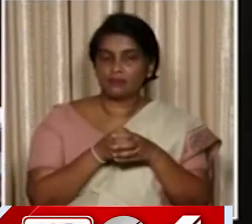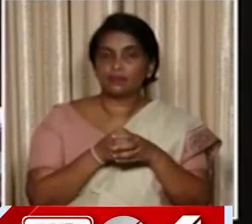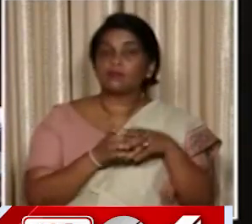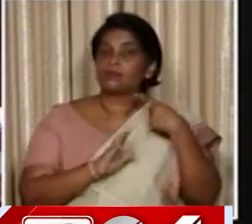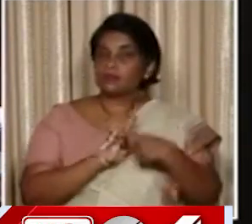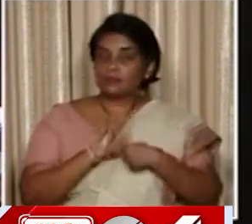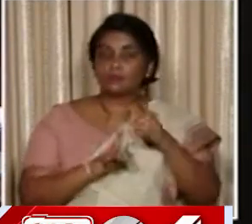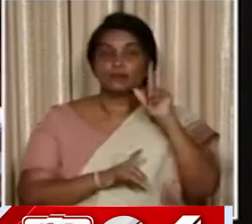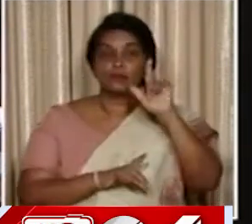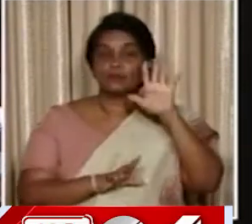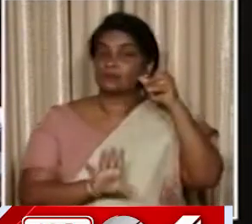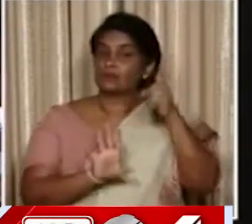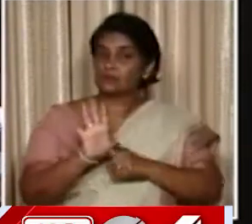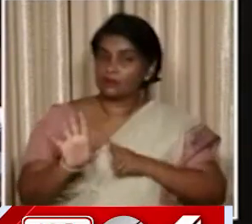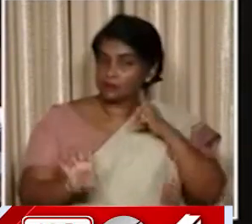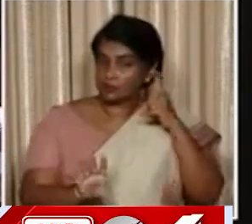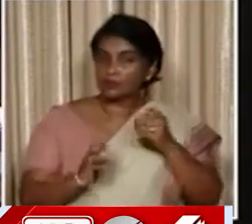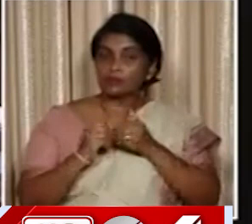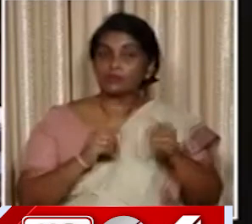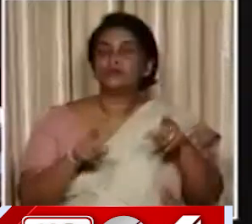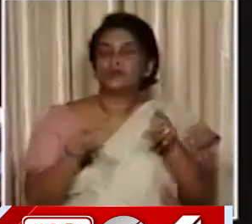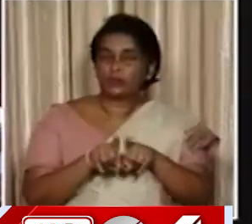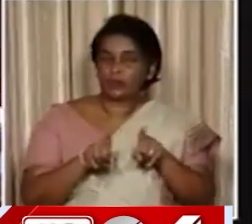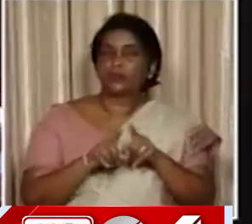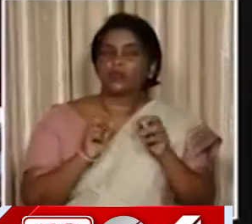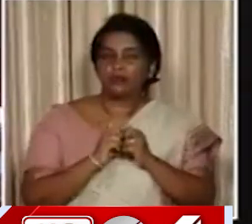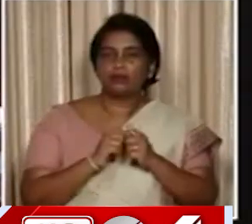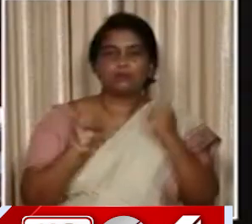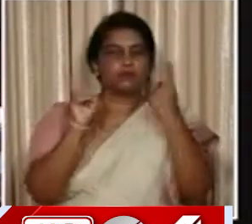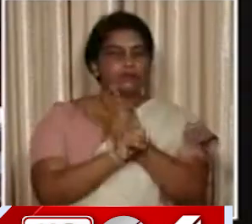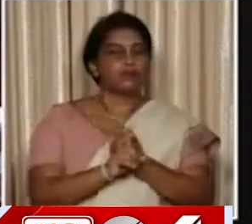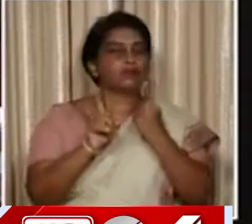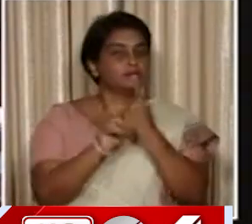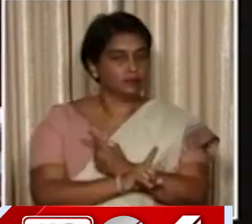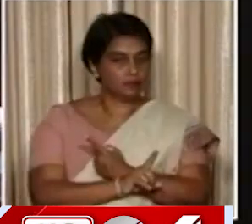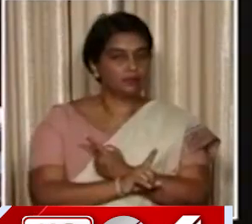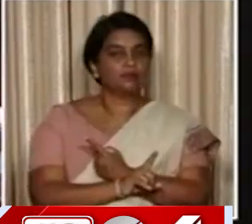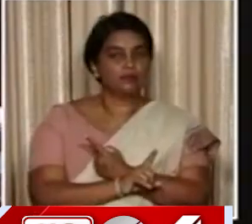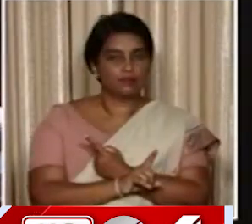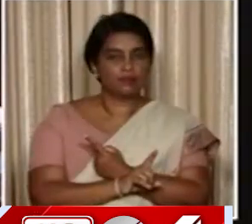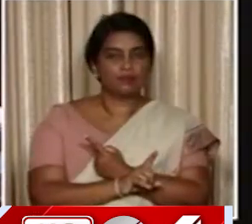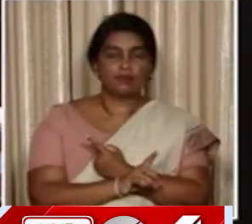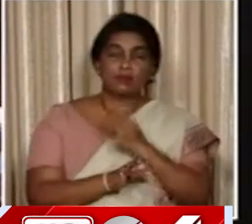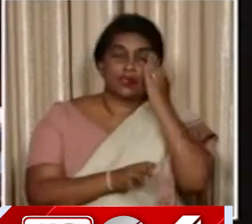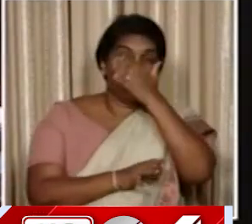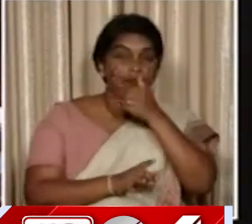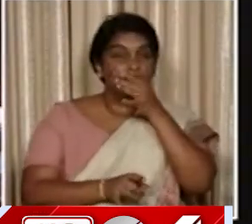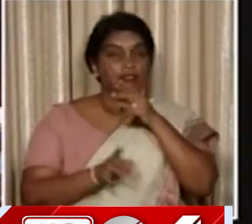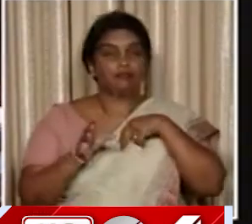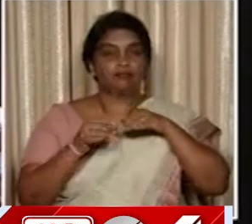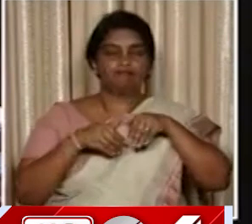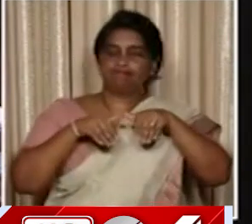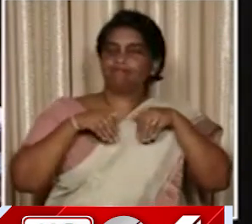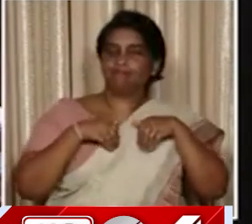rata 75 pasaraga, meka tamai sidda unai, tattu maru krama tekiela. Bawa lassan itu egol ibat kerangan itu